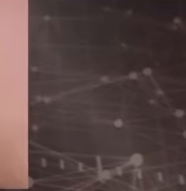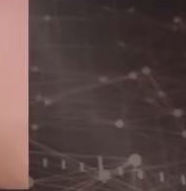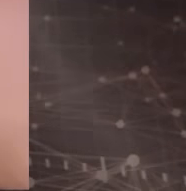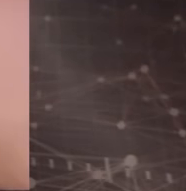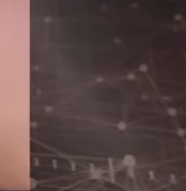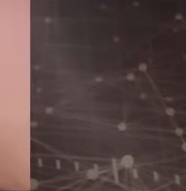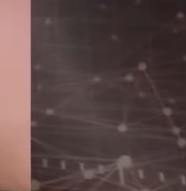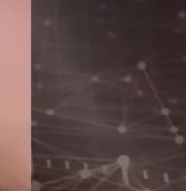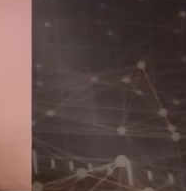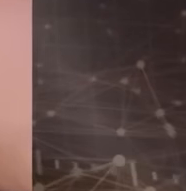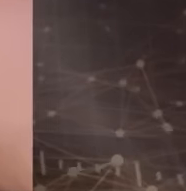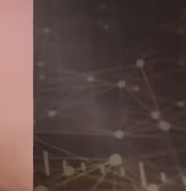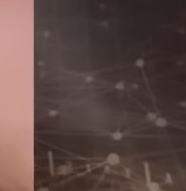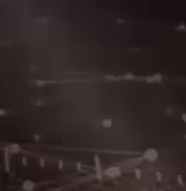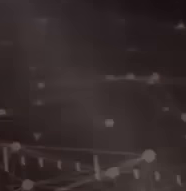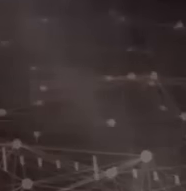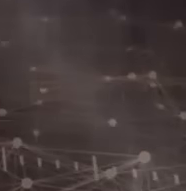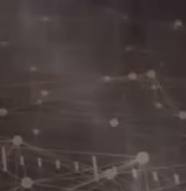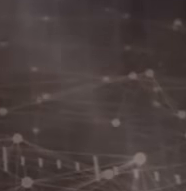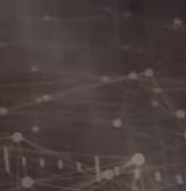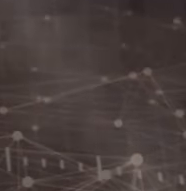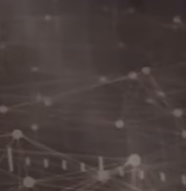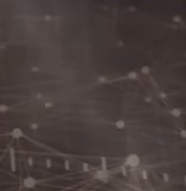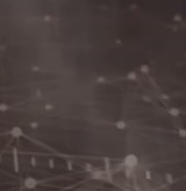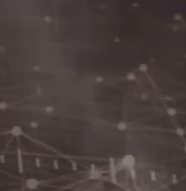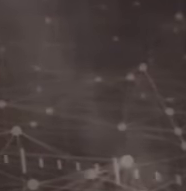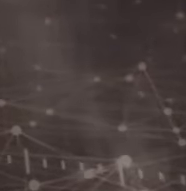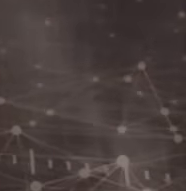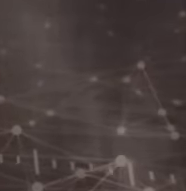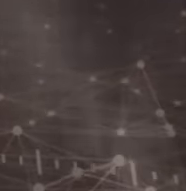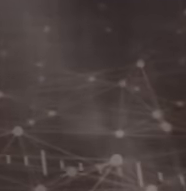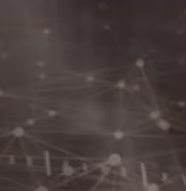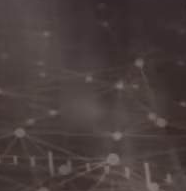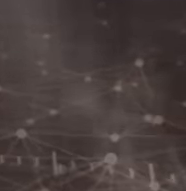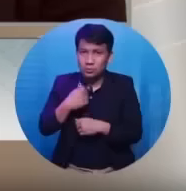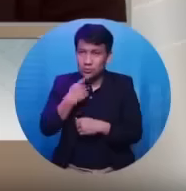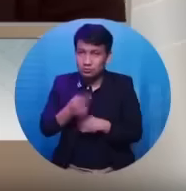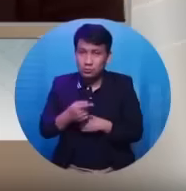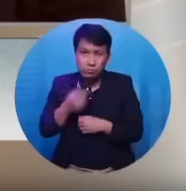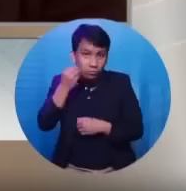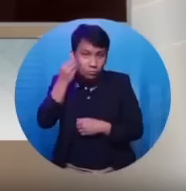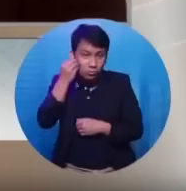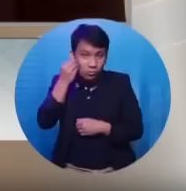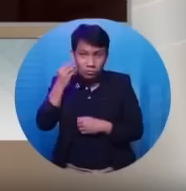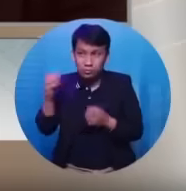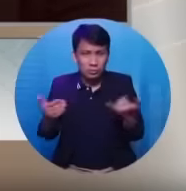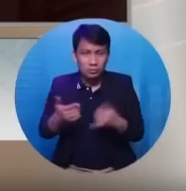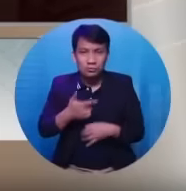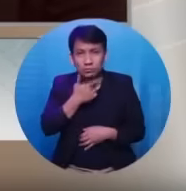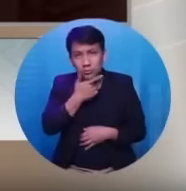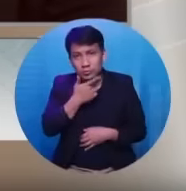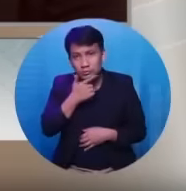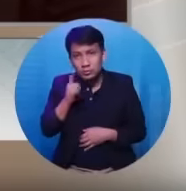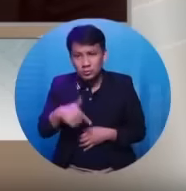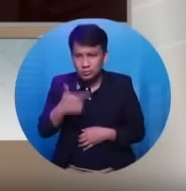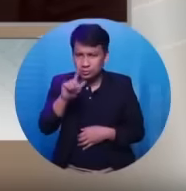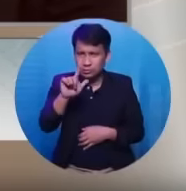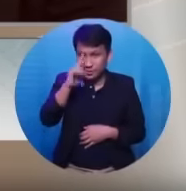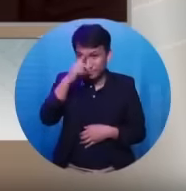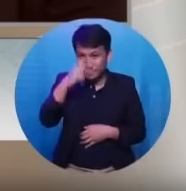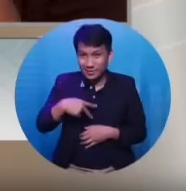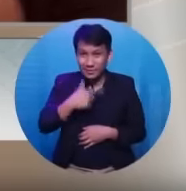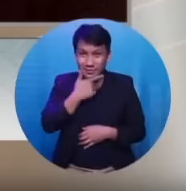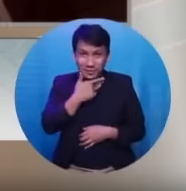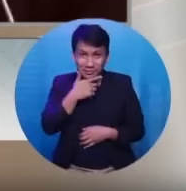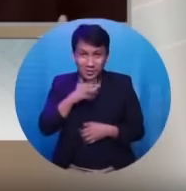Sir Kenneth Gavilan. Kasi nagbibintangan niya po ako ng homewrecker, tapos lesbian. Yung pangatlo po